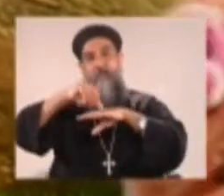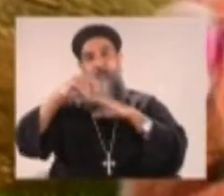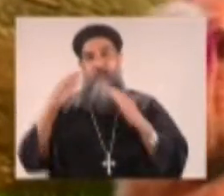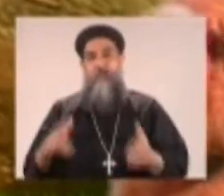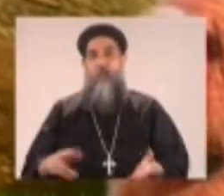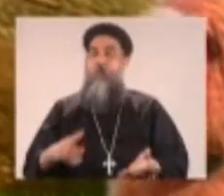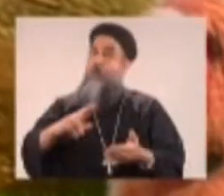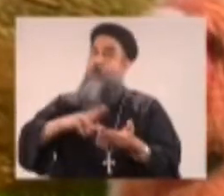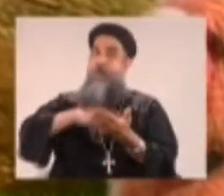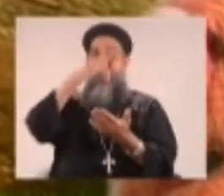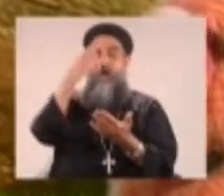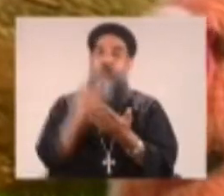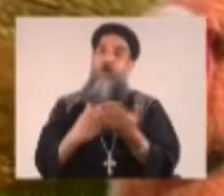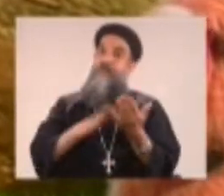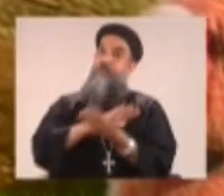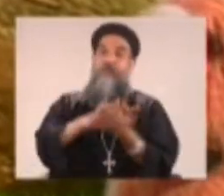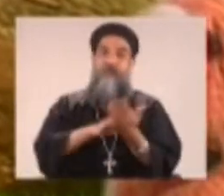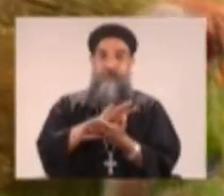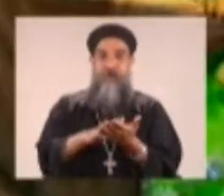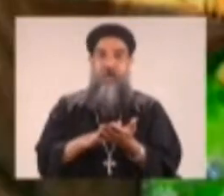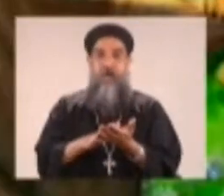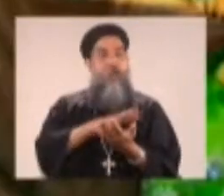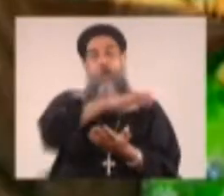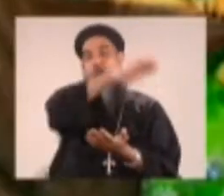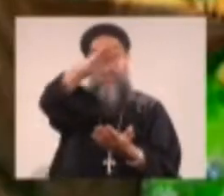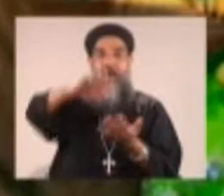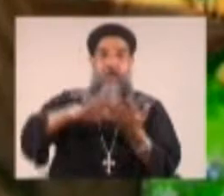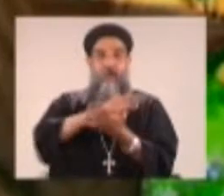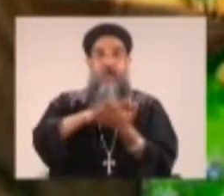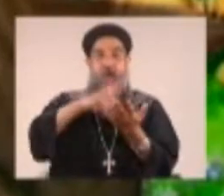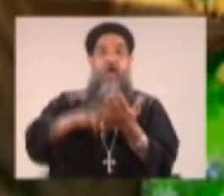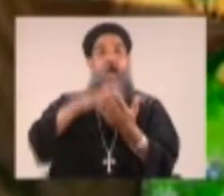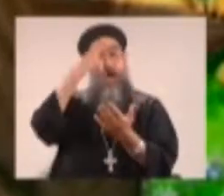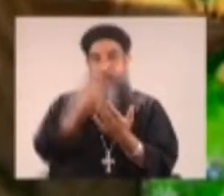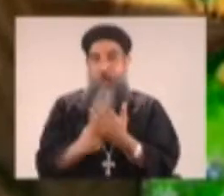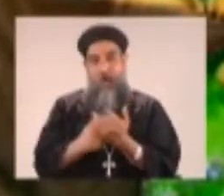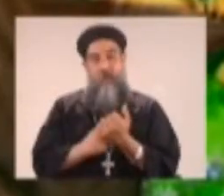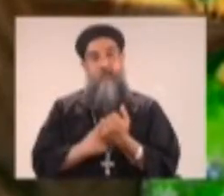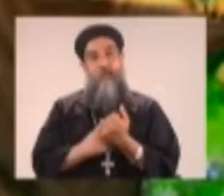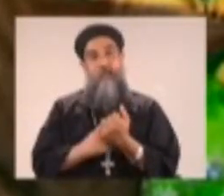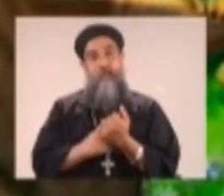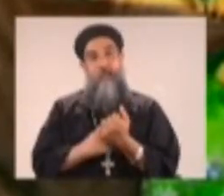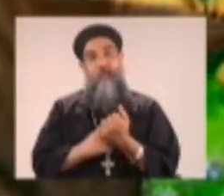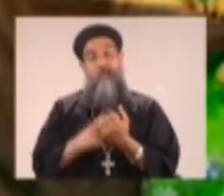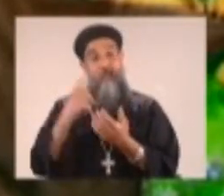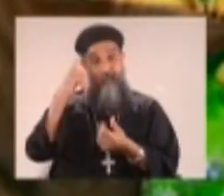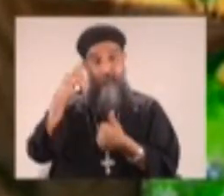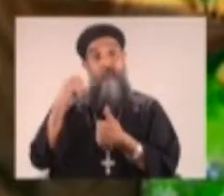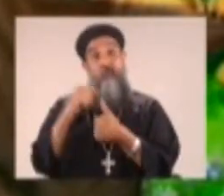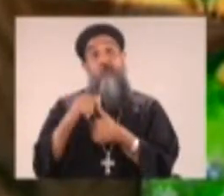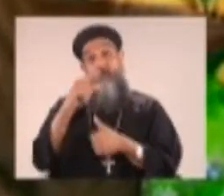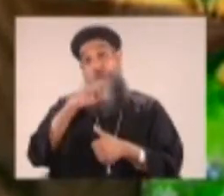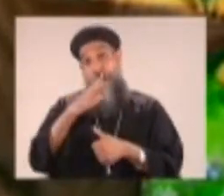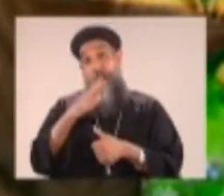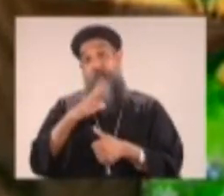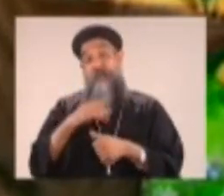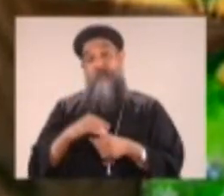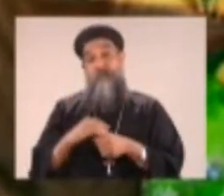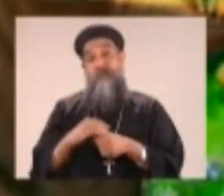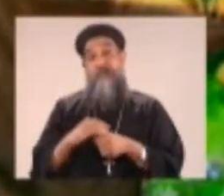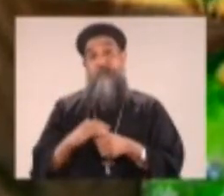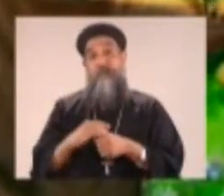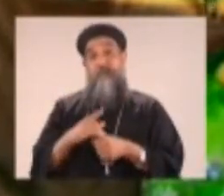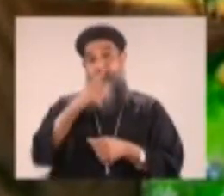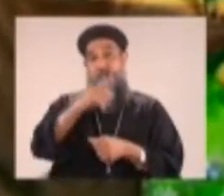ما انتش مكسوفة من نفسك؟ مانو، ناني خلاص اتأسفت وهتصلح الفوضى اللي